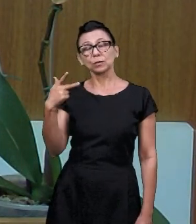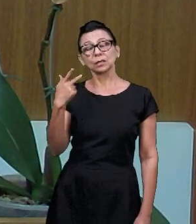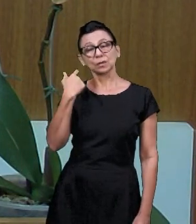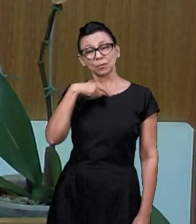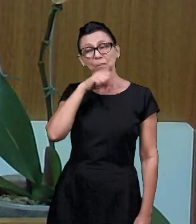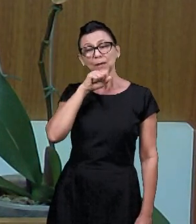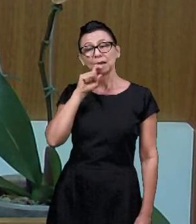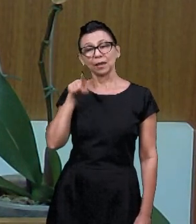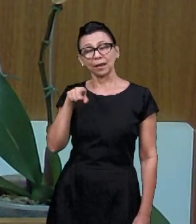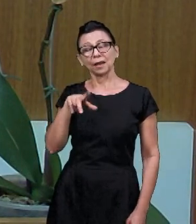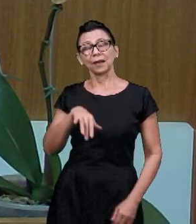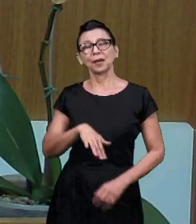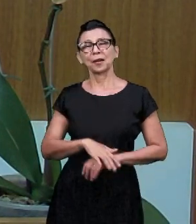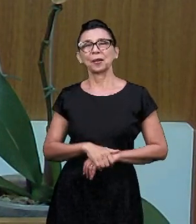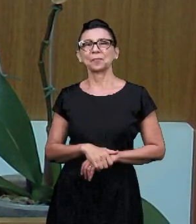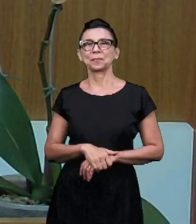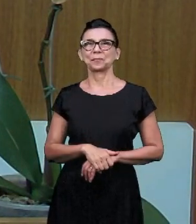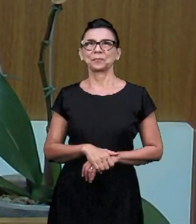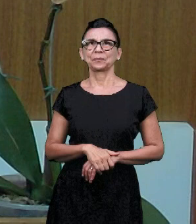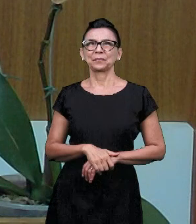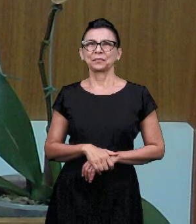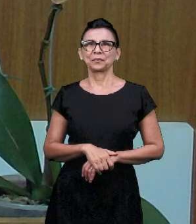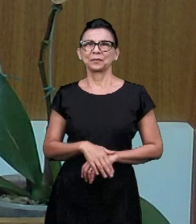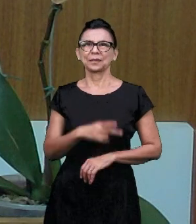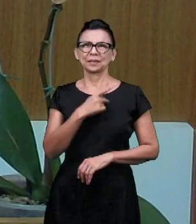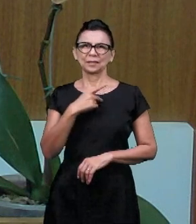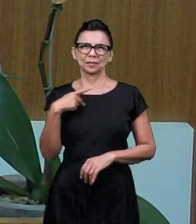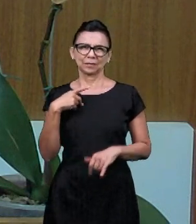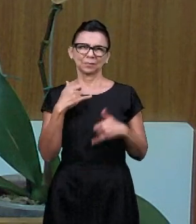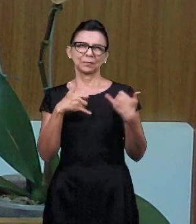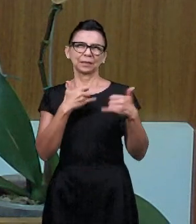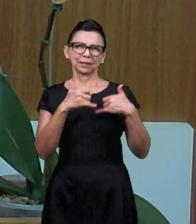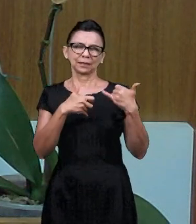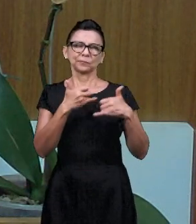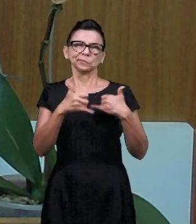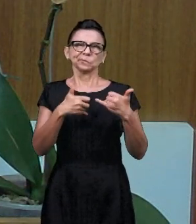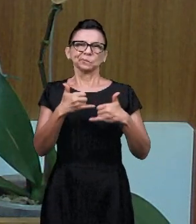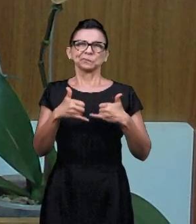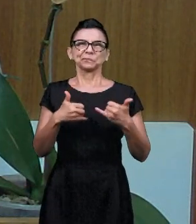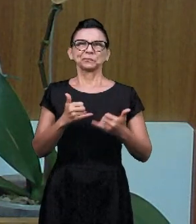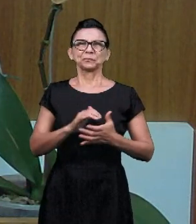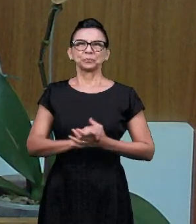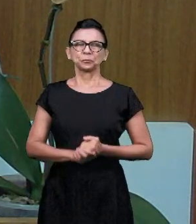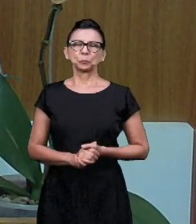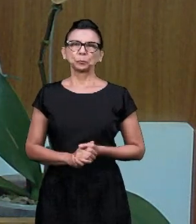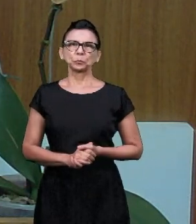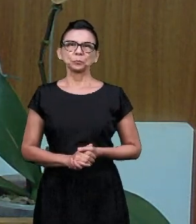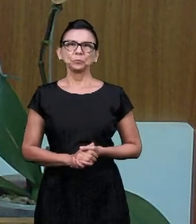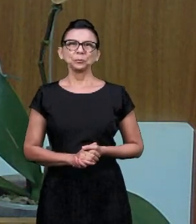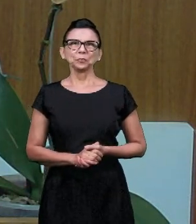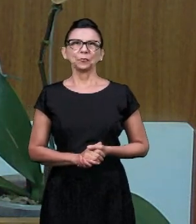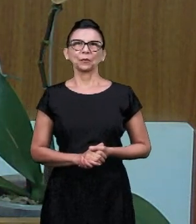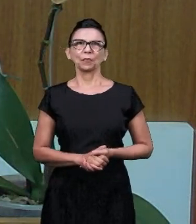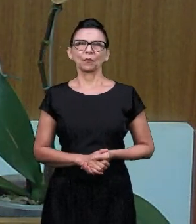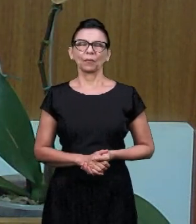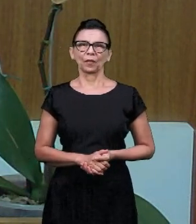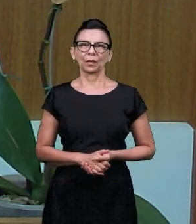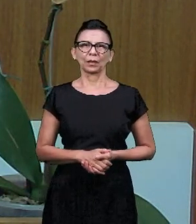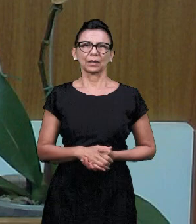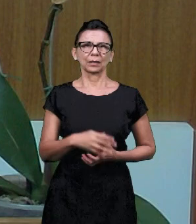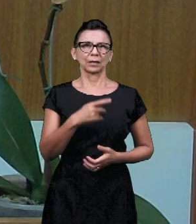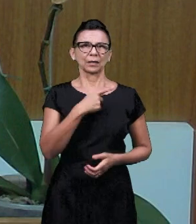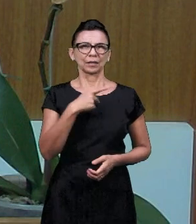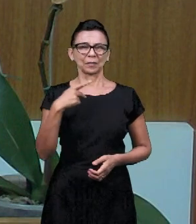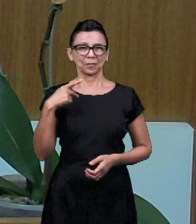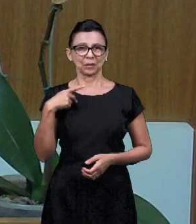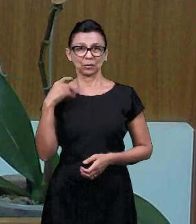Je l'ai taquiné comme ça. J'ai dit, pasteur Eliezer, dis à ta fille, parce que tu es le coupable. Hein? C'est pas que les